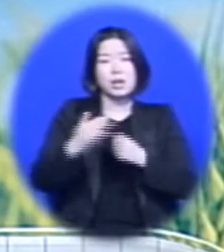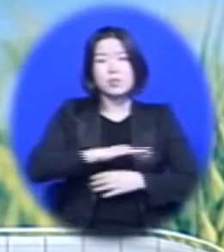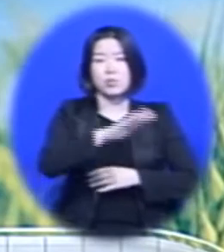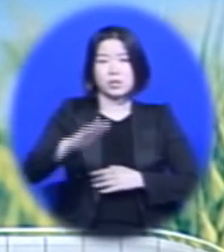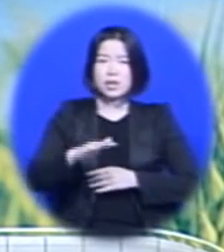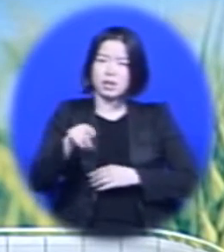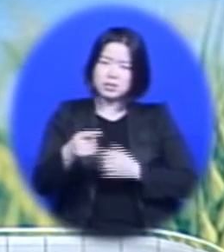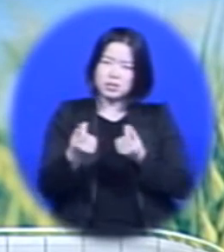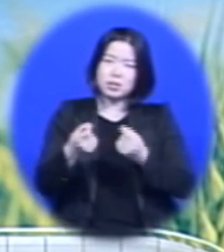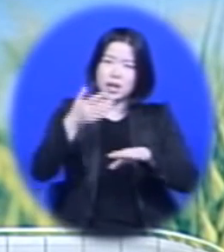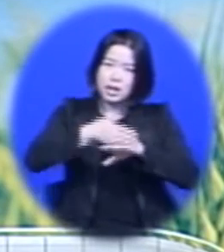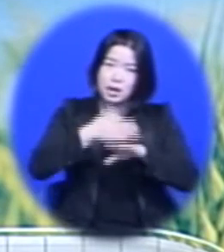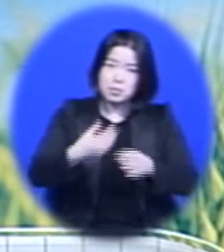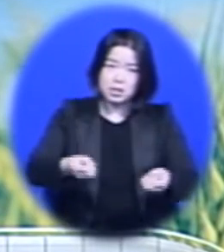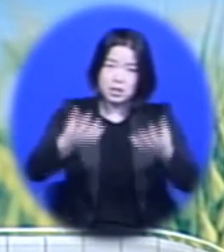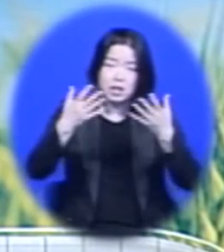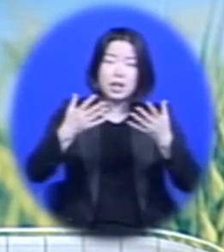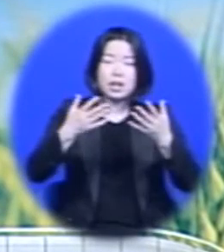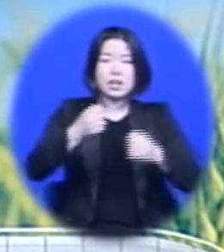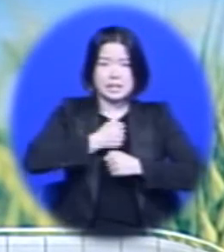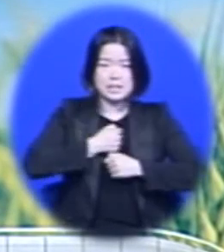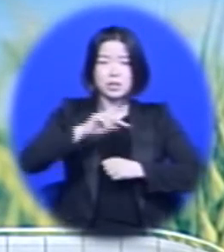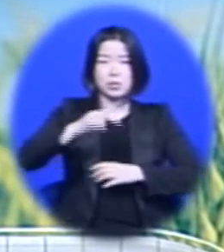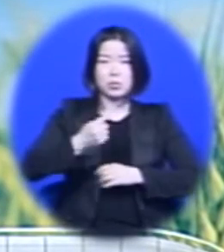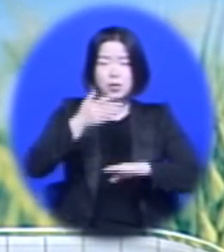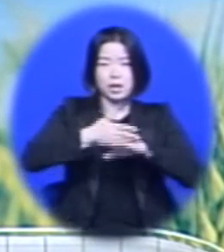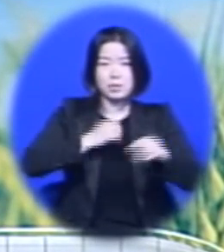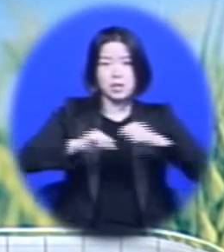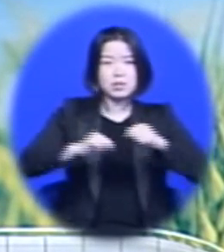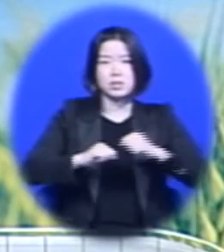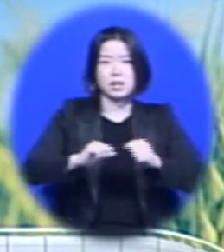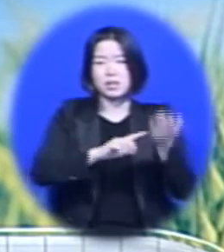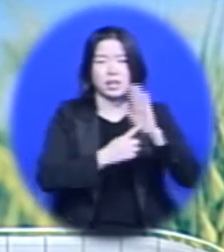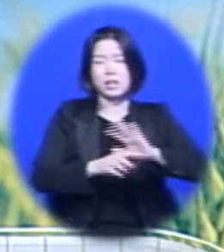그렇게 감사주의를 지키면서도 감사의 역사가 안 나타나는 것입니다.